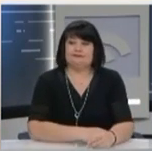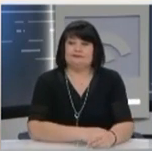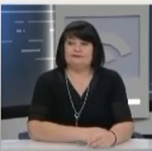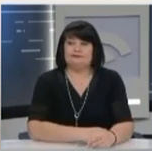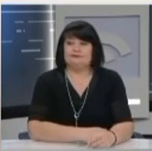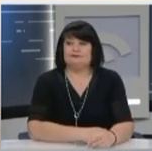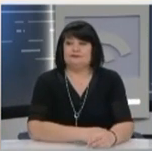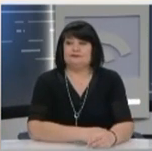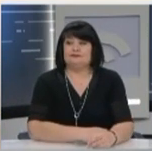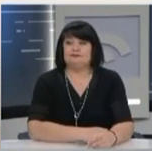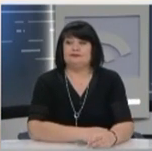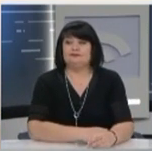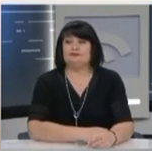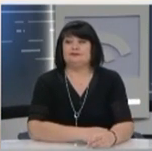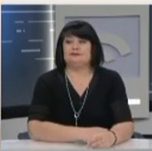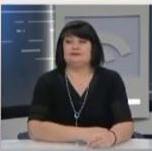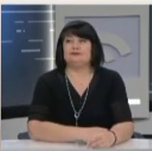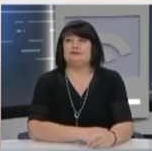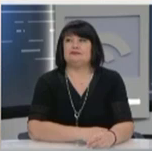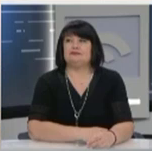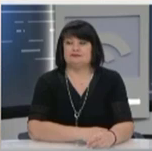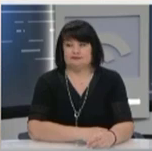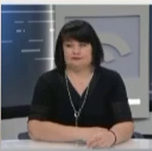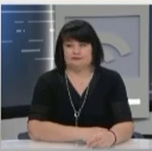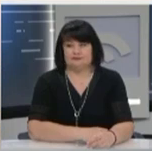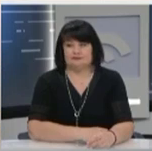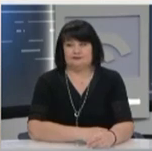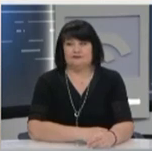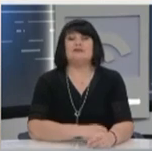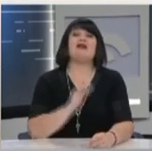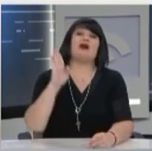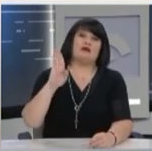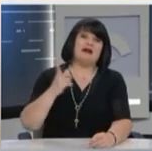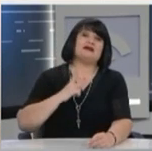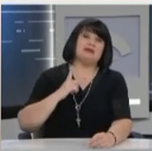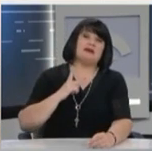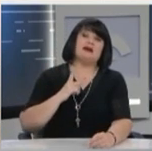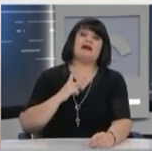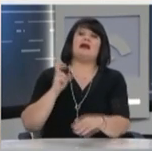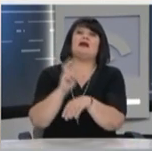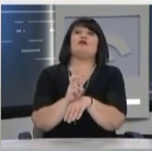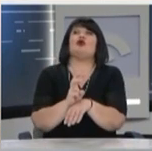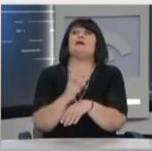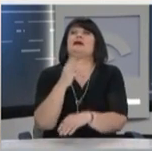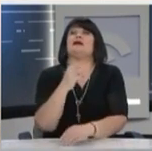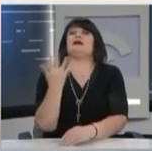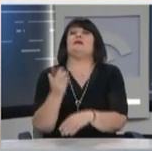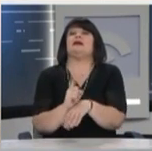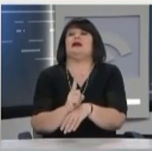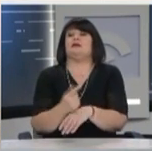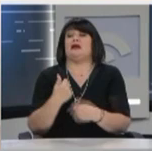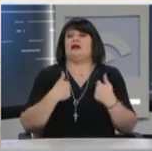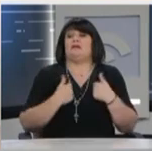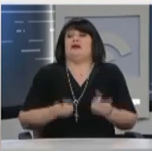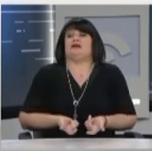τουλάχιστον. Οι άλλοι μίλησαν 35. Έχει δίκιο και ο Βαρουφάκης, περιμένει άνθρωπο υπομονητικά, αλλά οι άλλοι μίλησαν 35 λεπτά. Γιατί εμείς